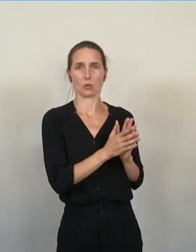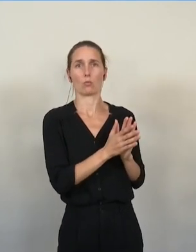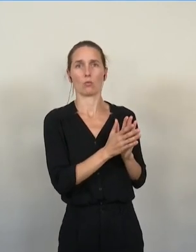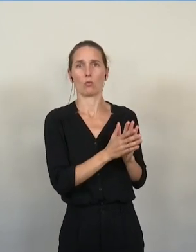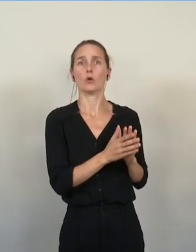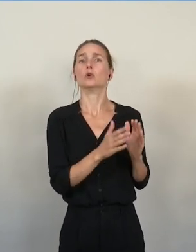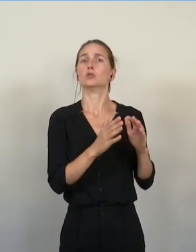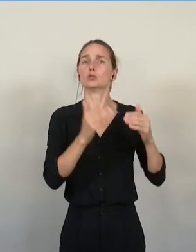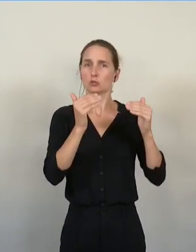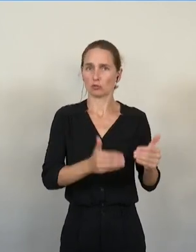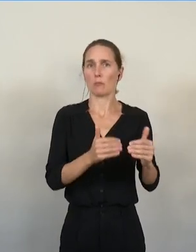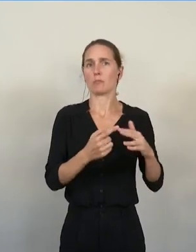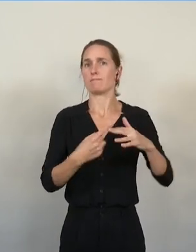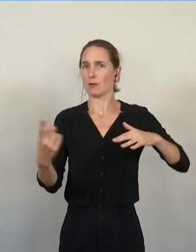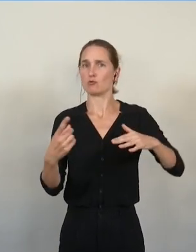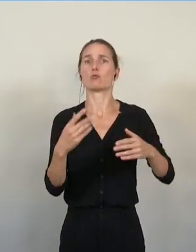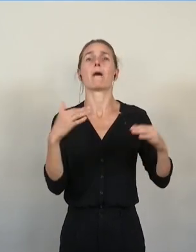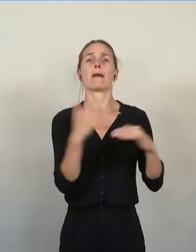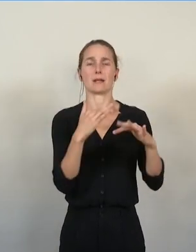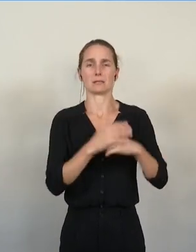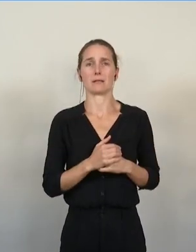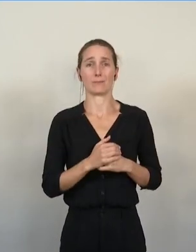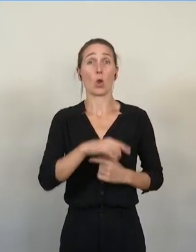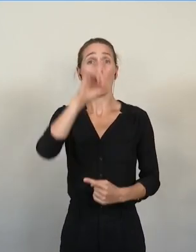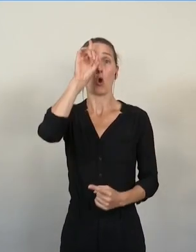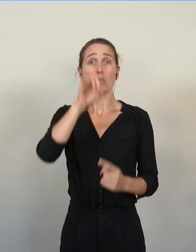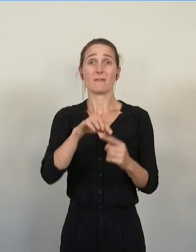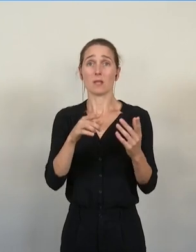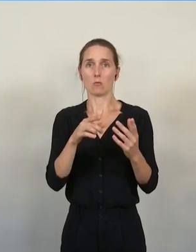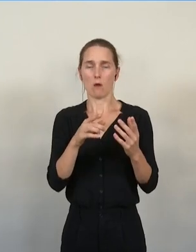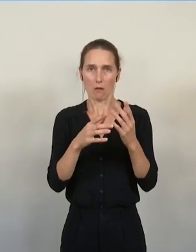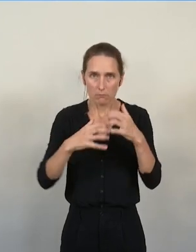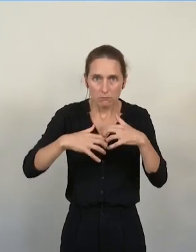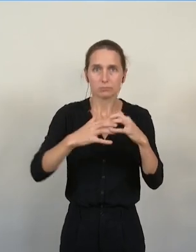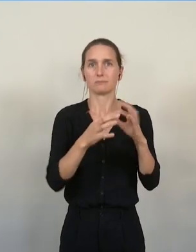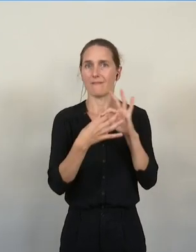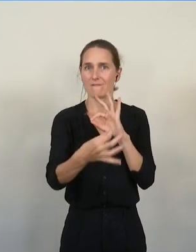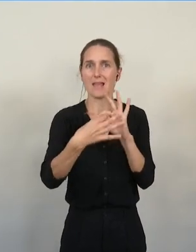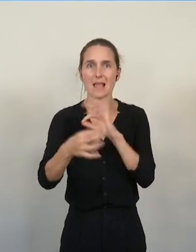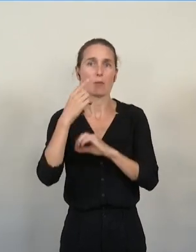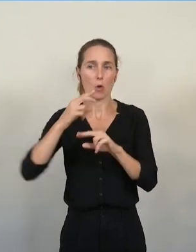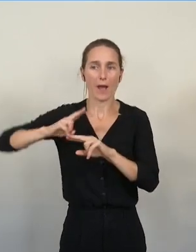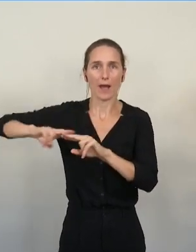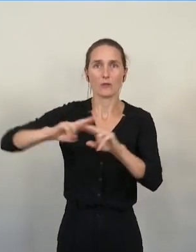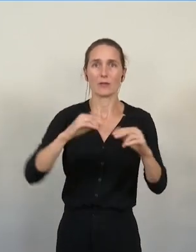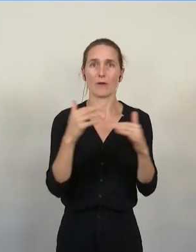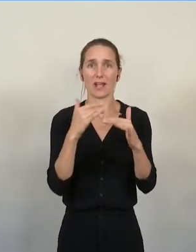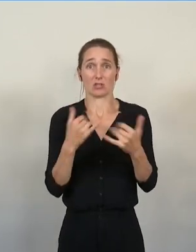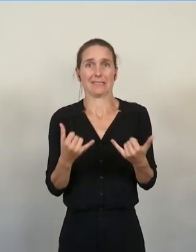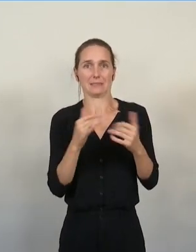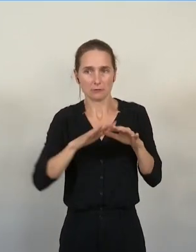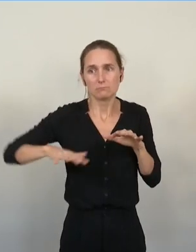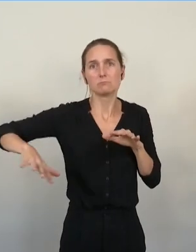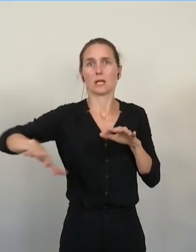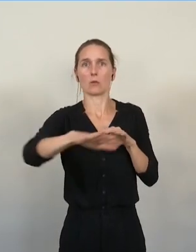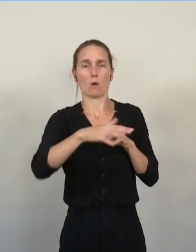je le rappelle c'est bien de contribuer à la mise en place d'une filière de rénovation énergétique sur le territoire et accompagneré depuis